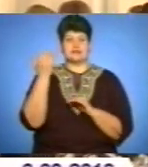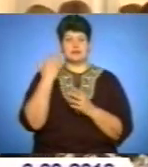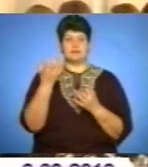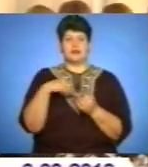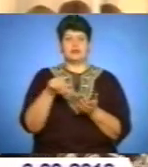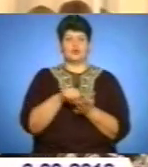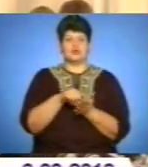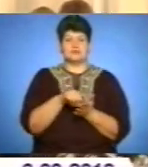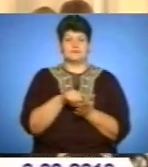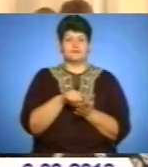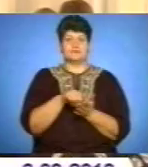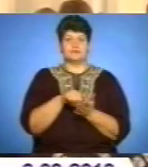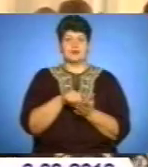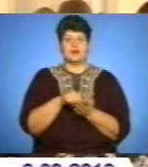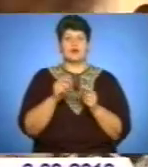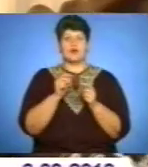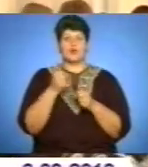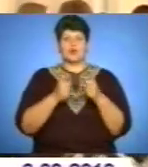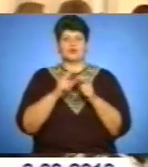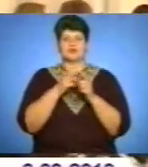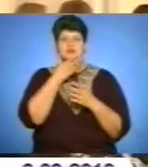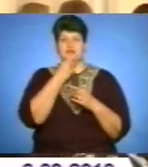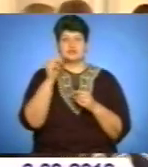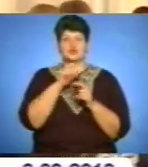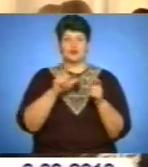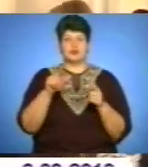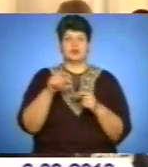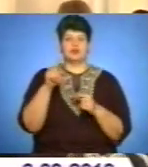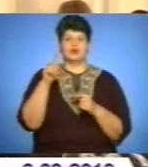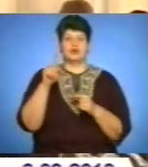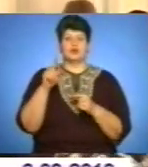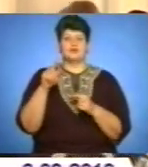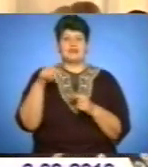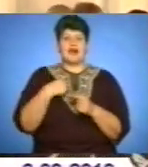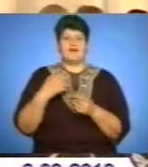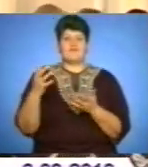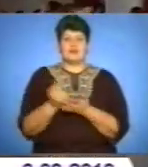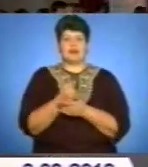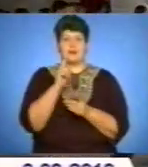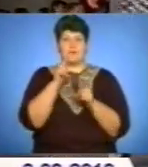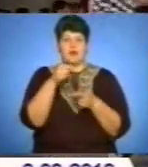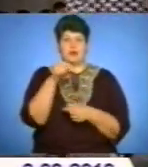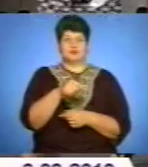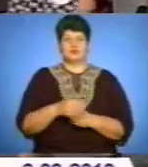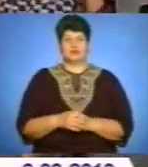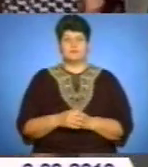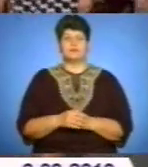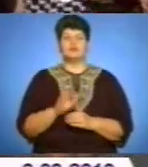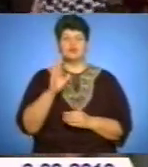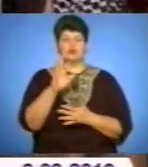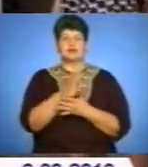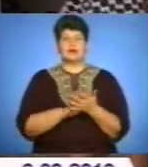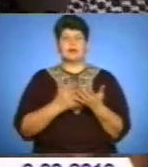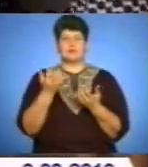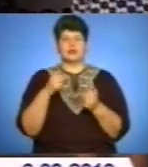участі конкурс краси школи. Із 21-ї школи, 2012 я виграла і тому потрапила сюди. Чи і надалі братиме участь у